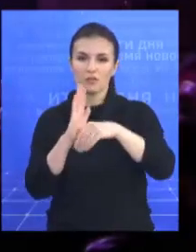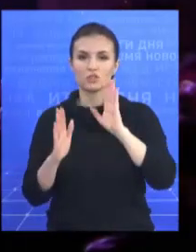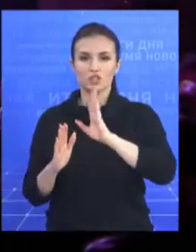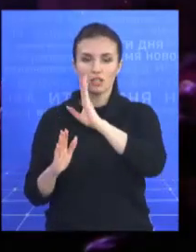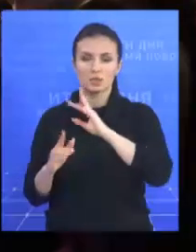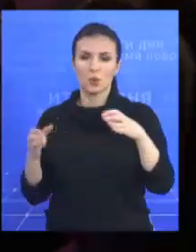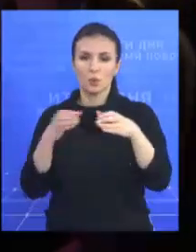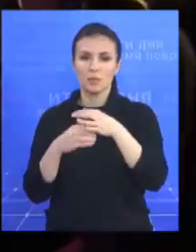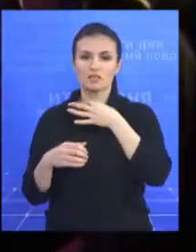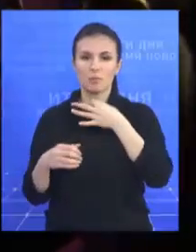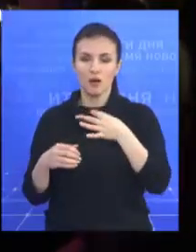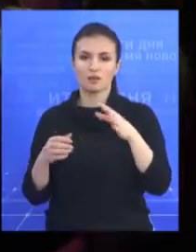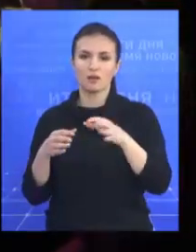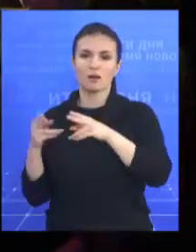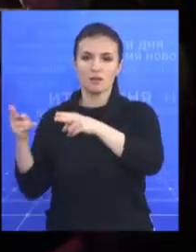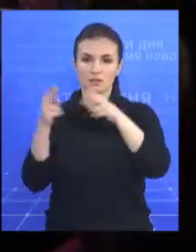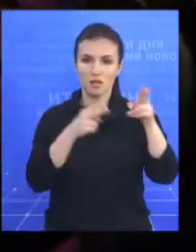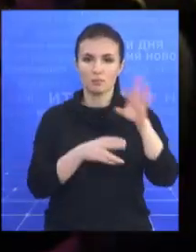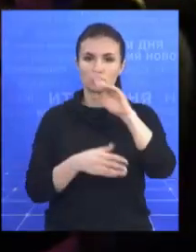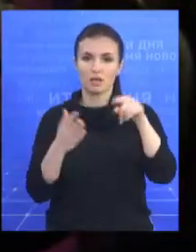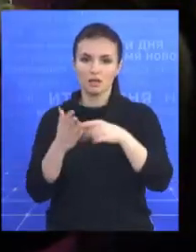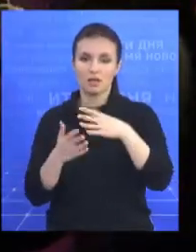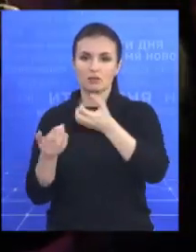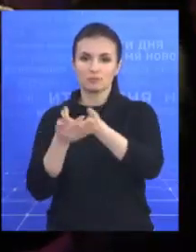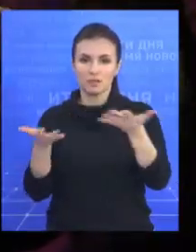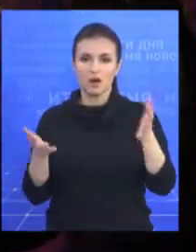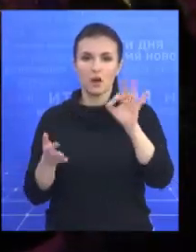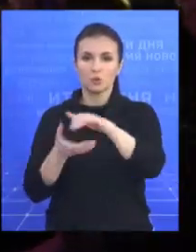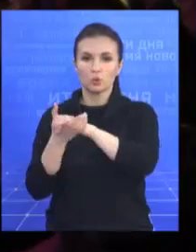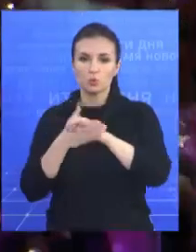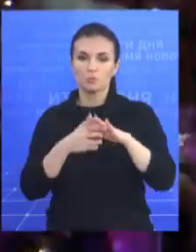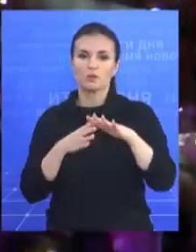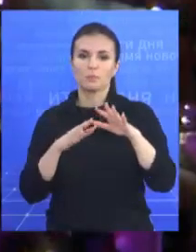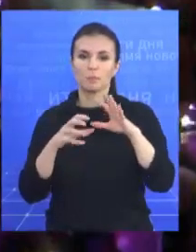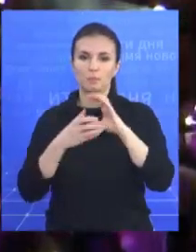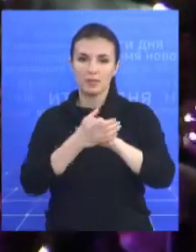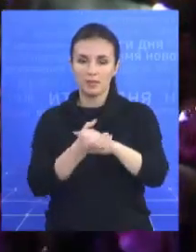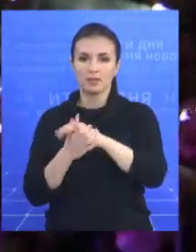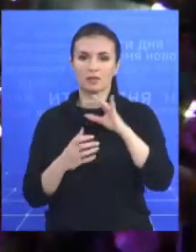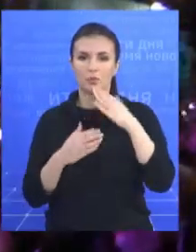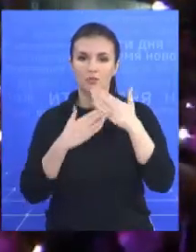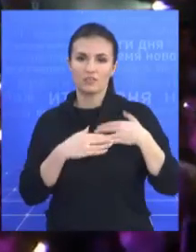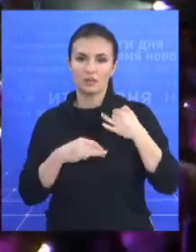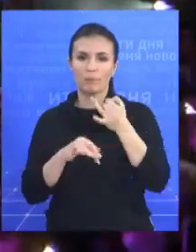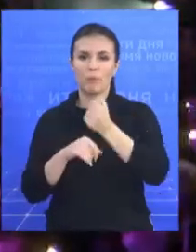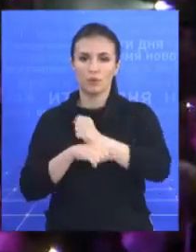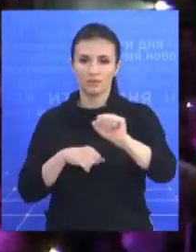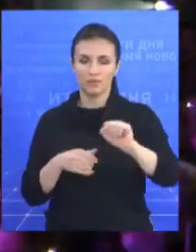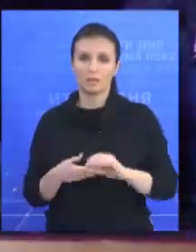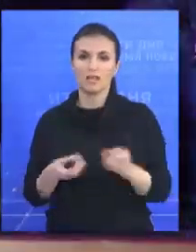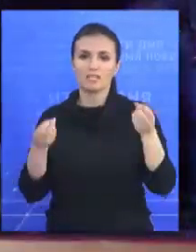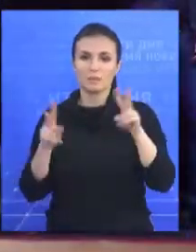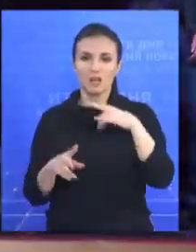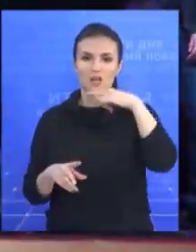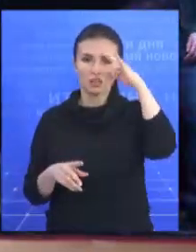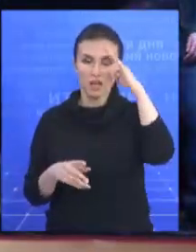состав, группа «Сопрано», колесят по стране и исполняют военные песни о дружбе, мире, любви и подвиге. Специально для челябинцев